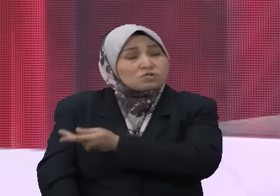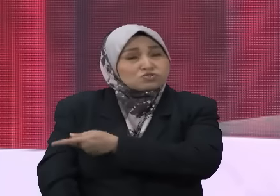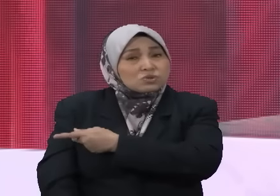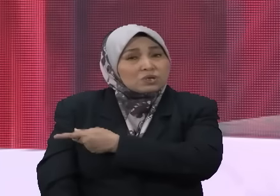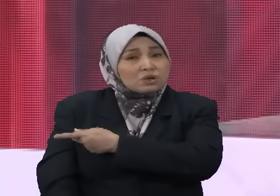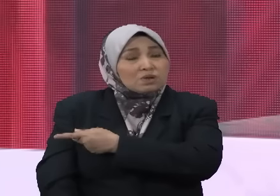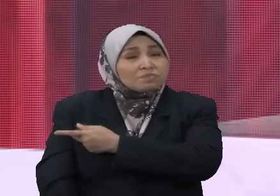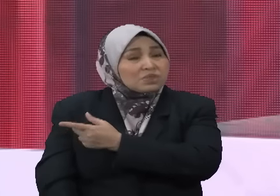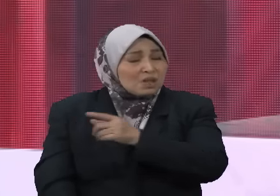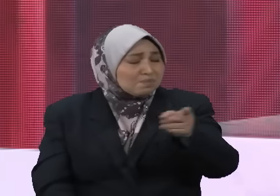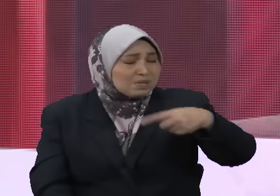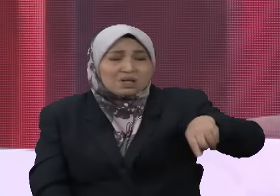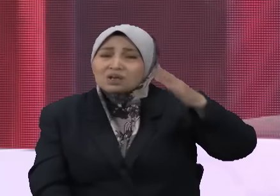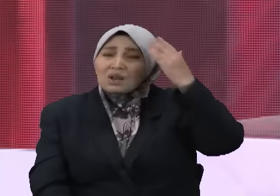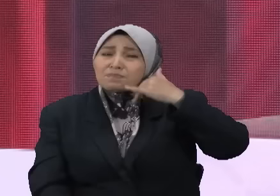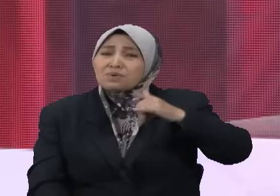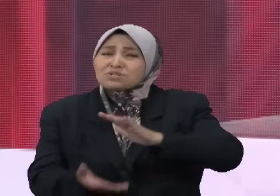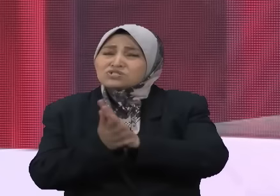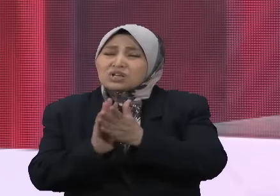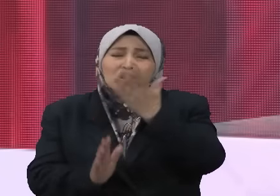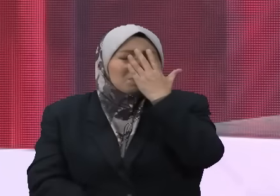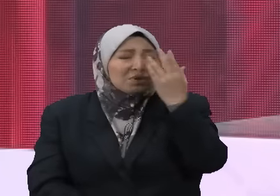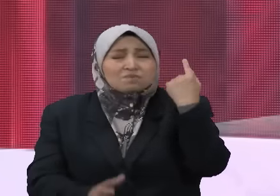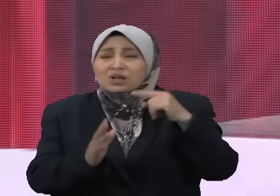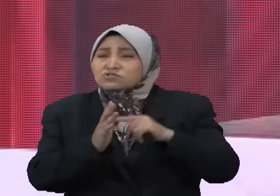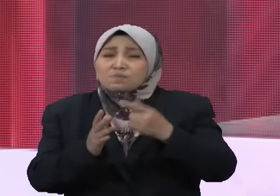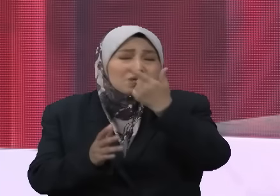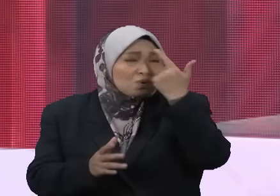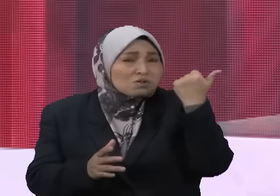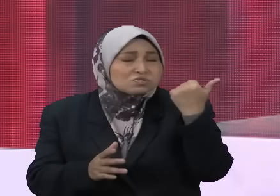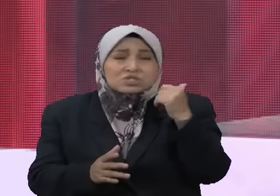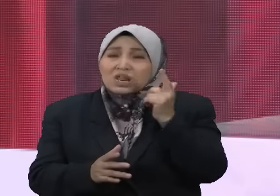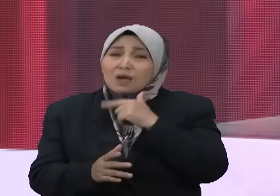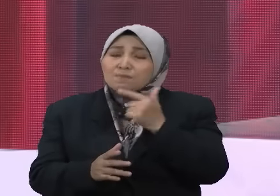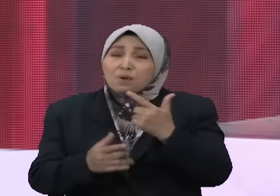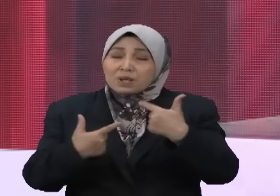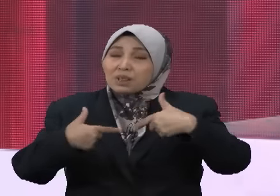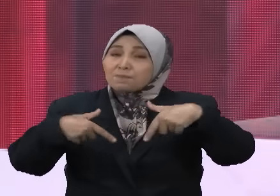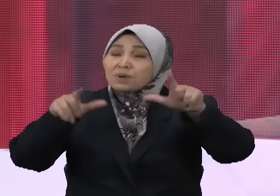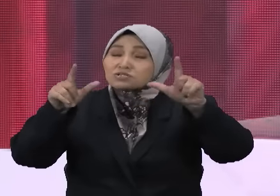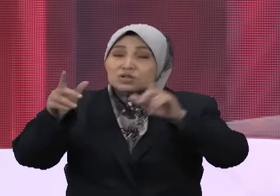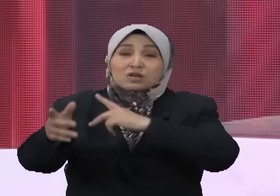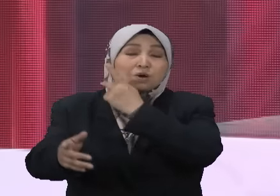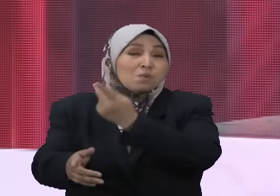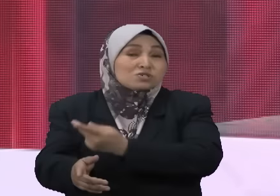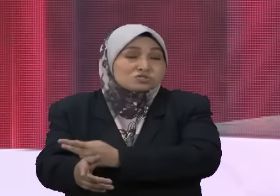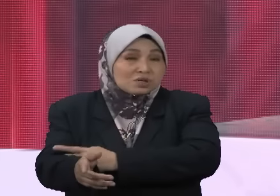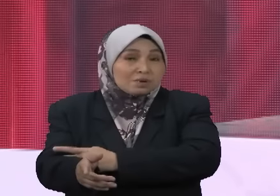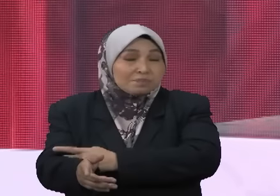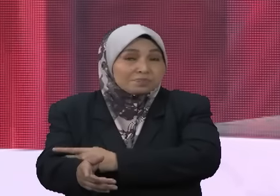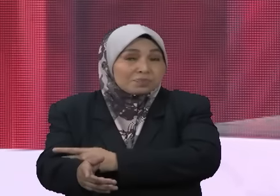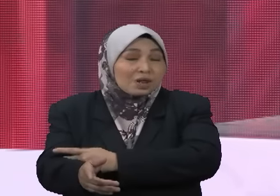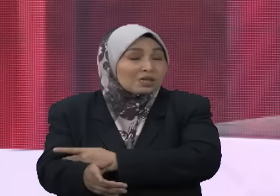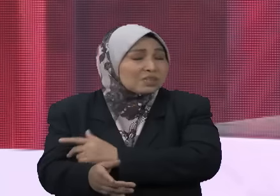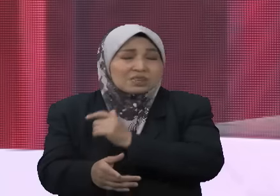kan mereka ini Kenapa mereka menjadi munafik pada asalnya kerana mereka tidak ingin untuk melepaskan kekuasaan mereka mereka tidak